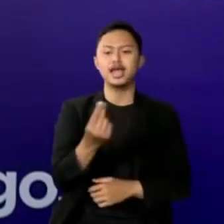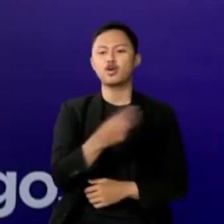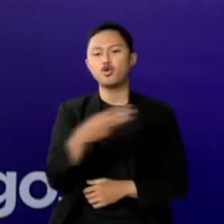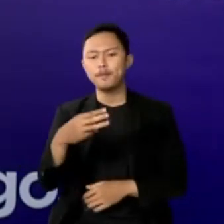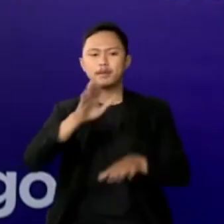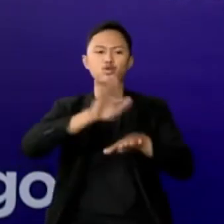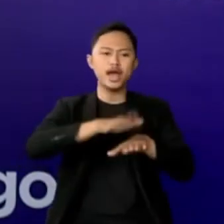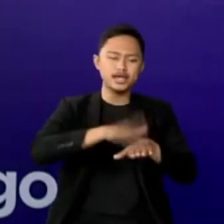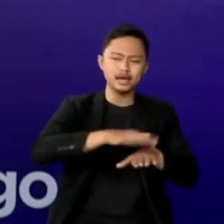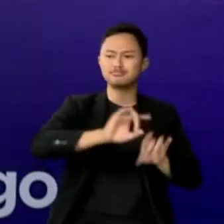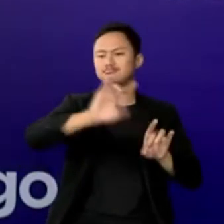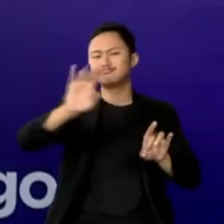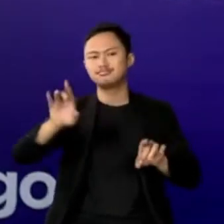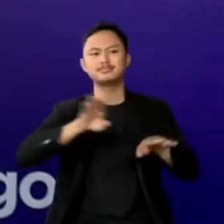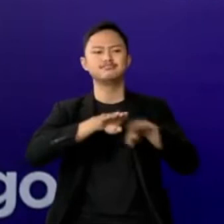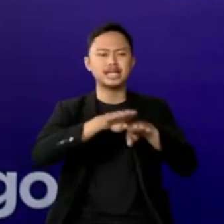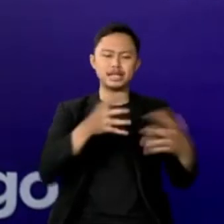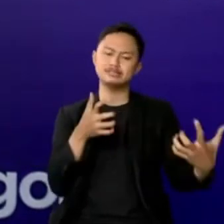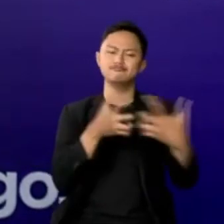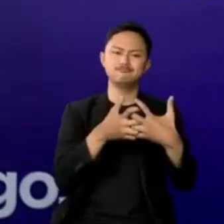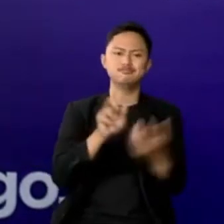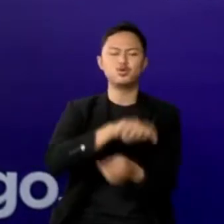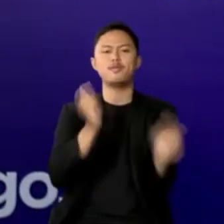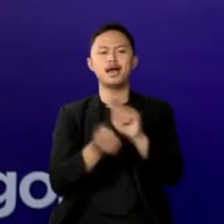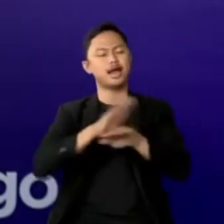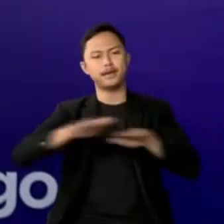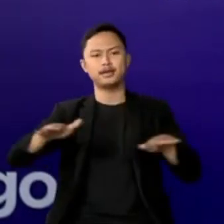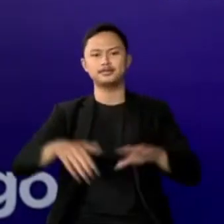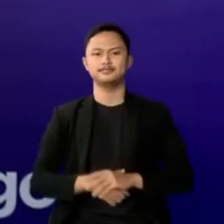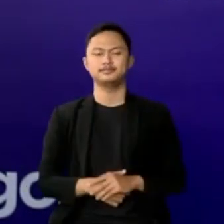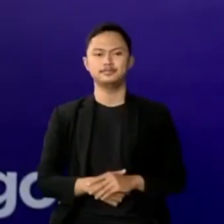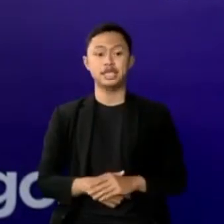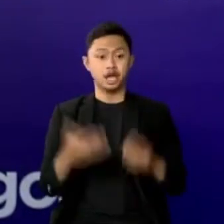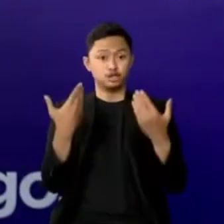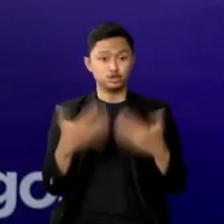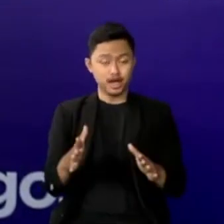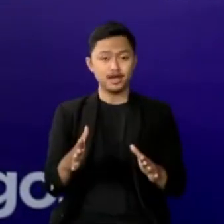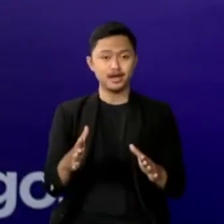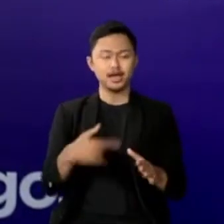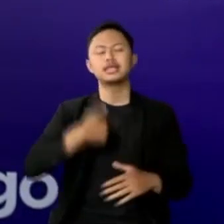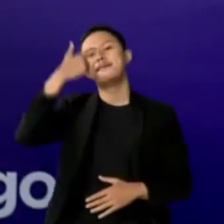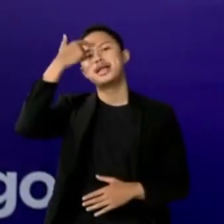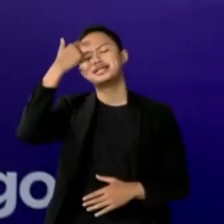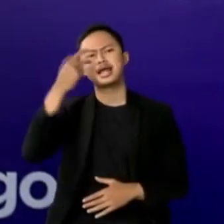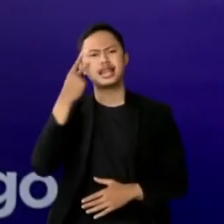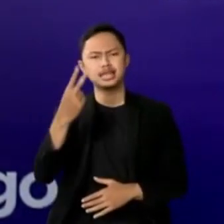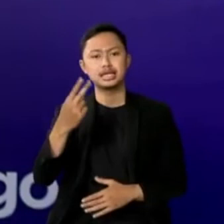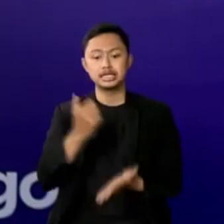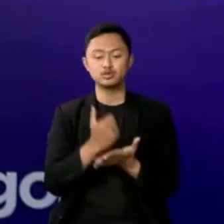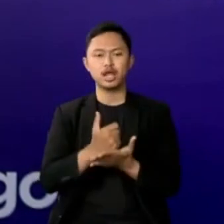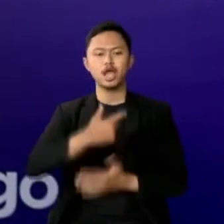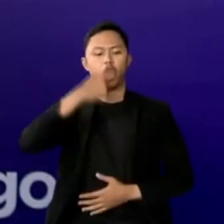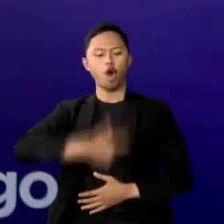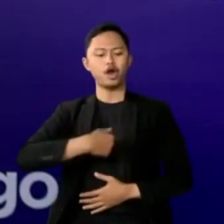budaya itu harus diadaptasi diubah yang aman Nah setelah itu amankan Kita bisa belajar dari manusia itu kan